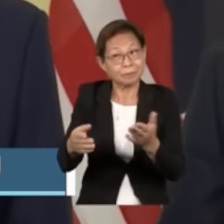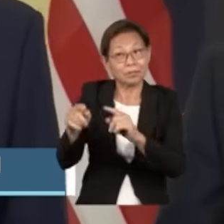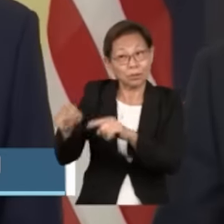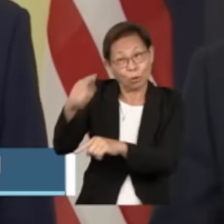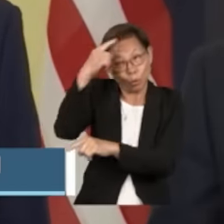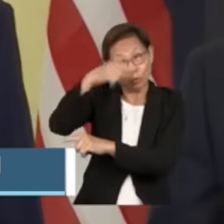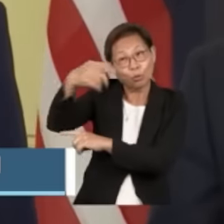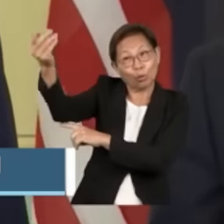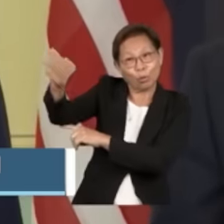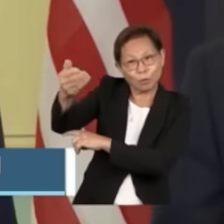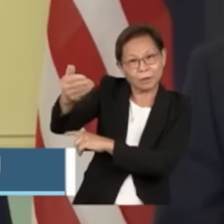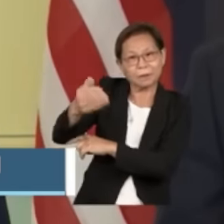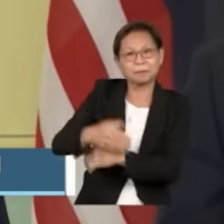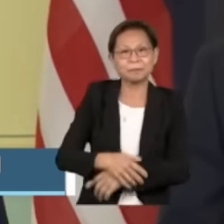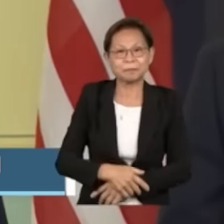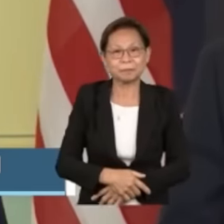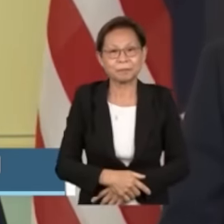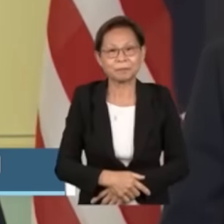puja.